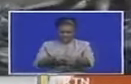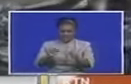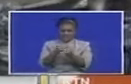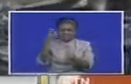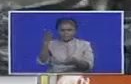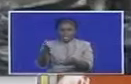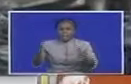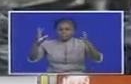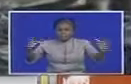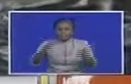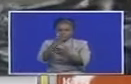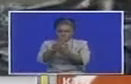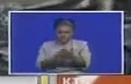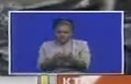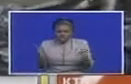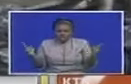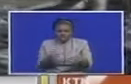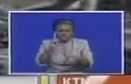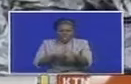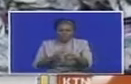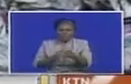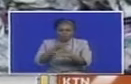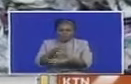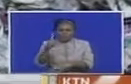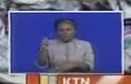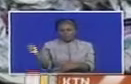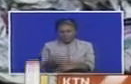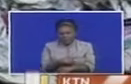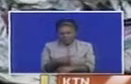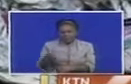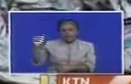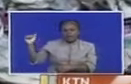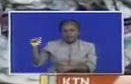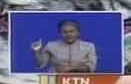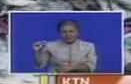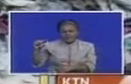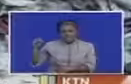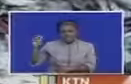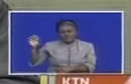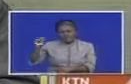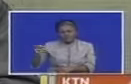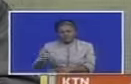kubwa soko hilo katika muda usiozidi mwaka mmoja. Agnes Penda, KTN leo.